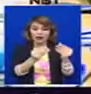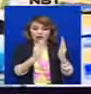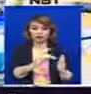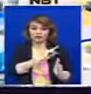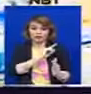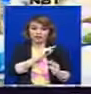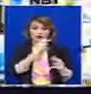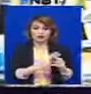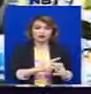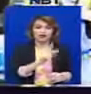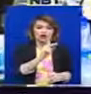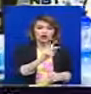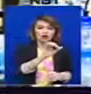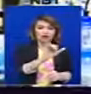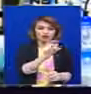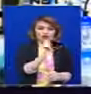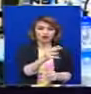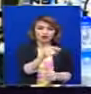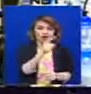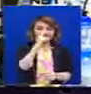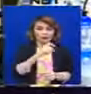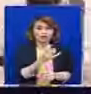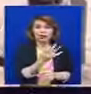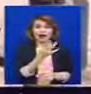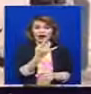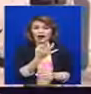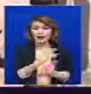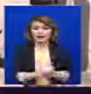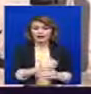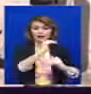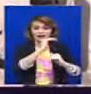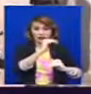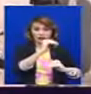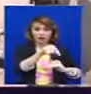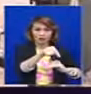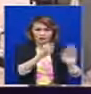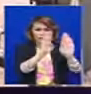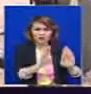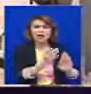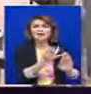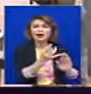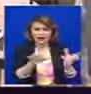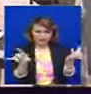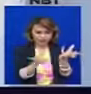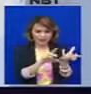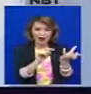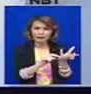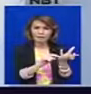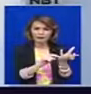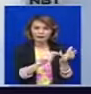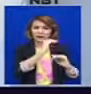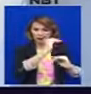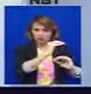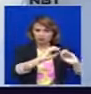ยธ.เน้นดำเนินการใน3ด้านประกอบด้วย 1. การกำหนดผลผลิตยางพาราและคุณภาพยางพารา 2. การ